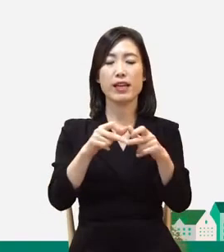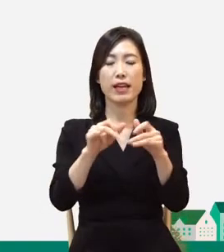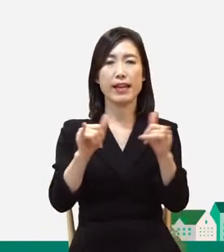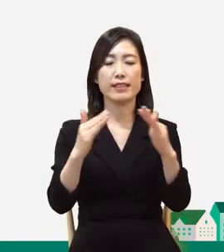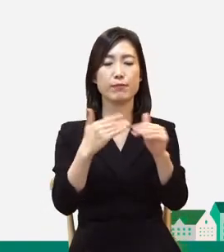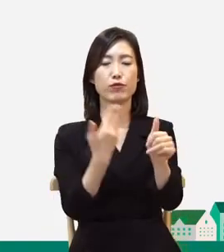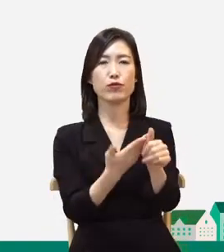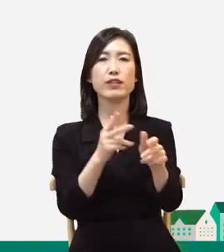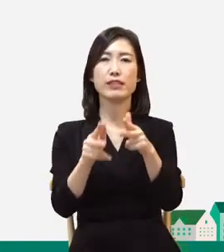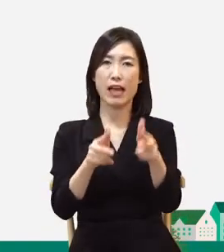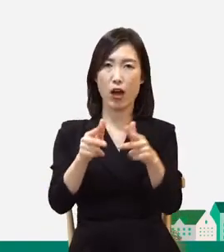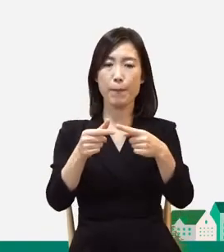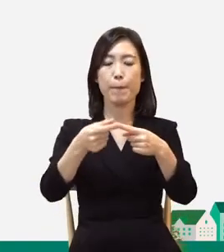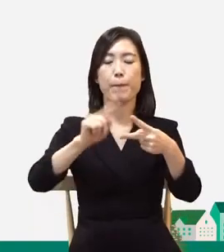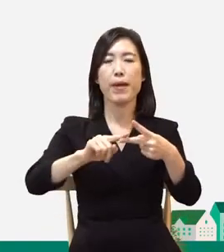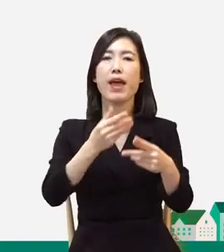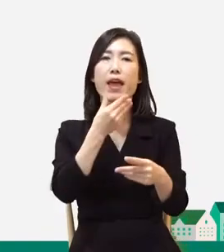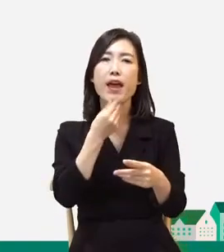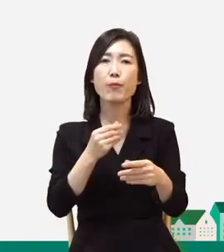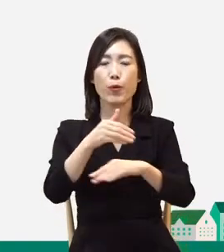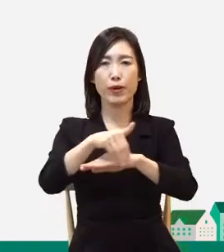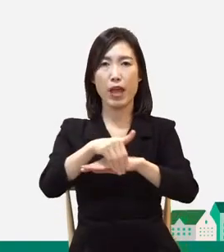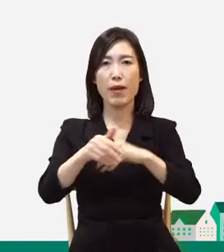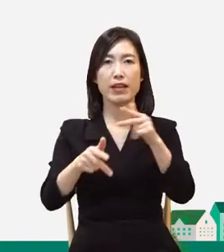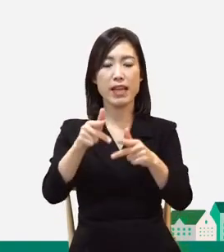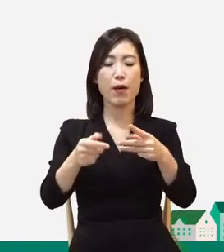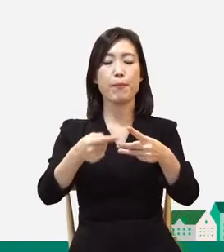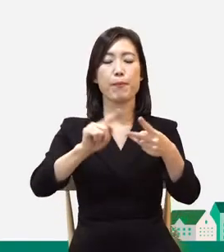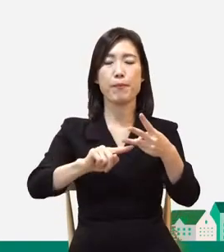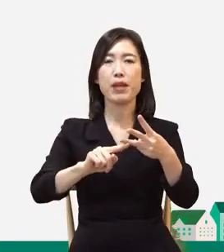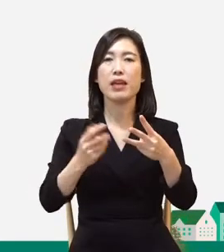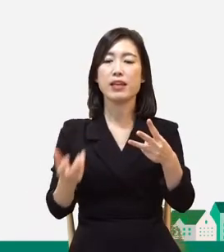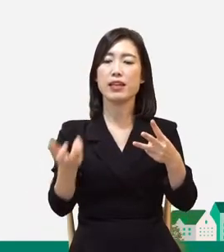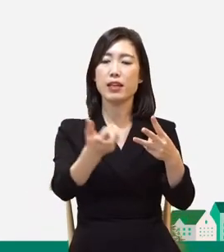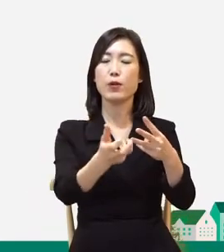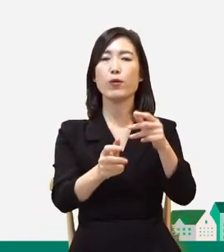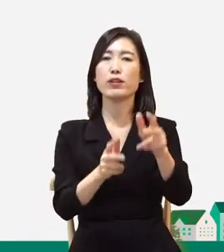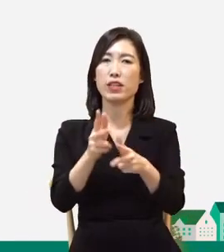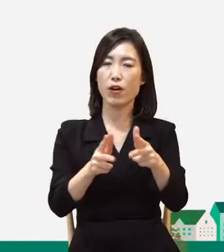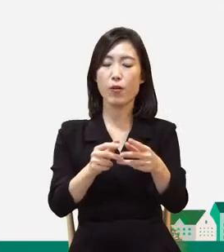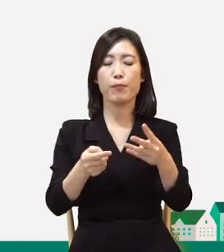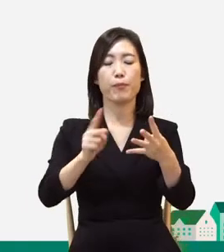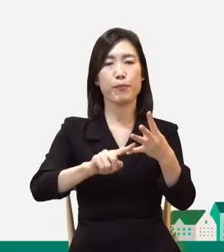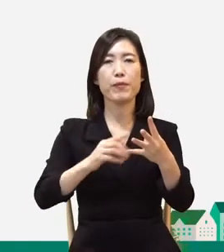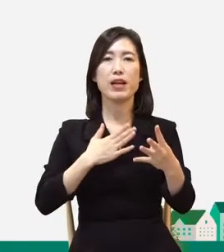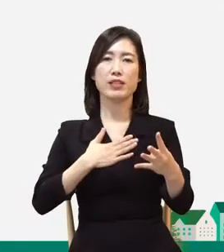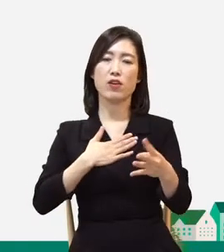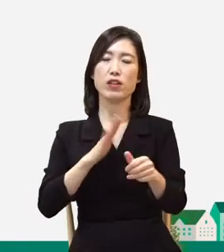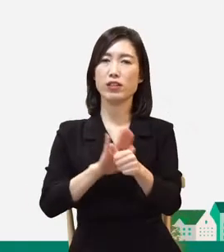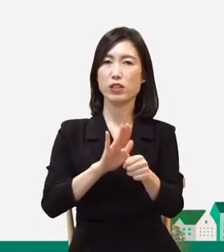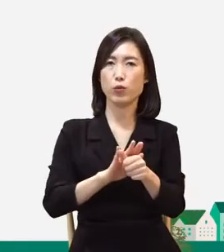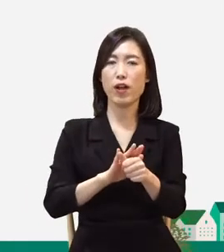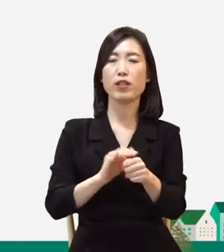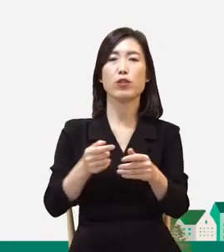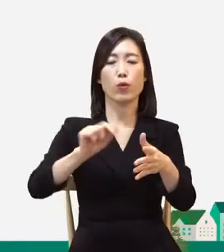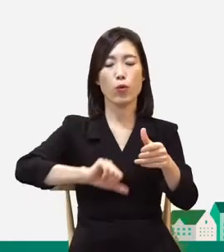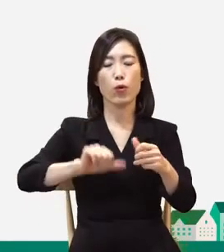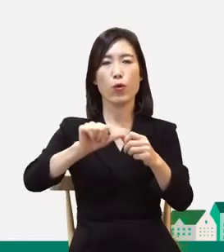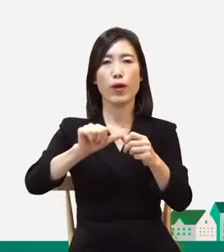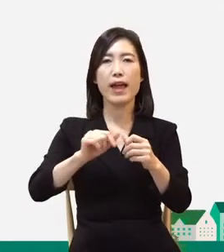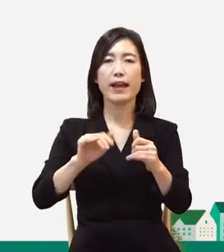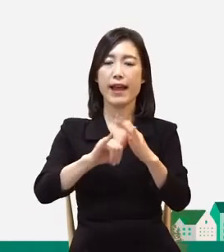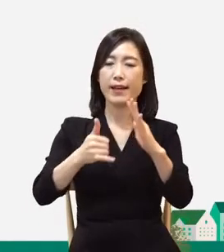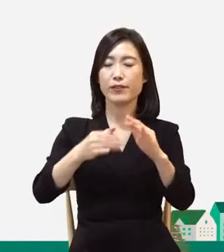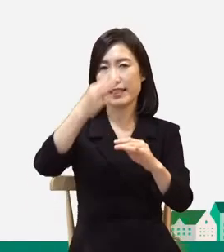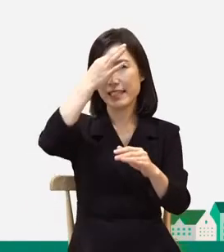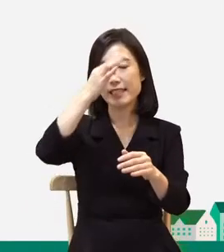지원주택 사업, 그리고 행복 플래너 사업, 이동지원 사업 누리카, 다음 정서지원 프로그램, 가족기능 강화